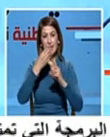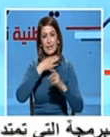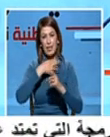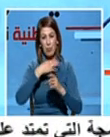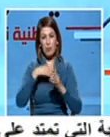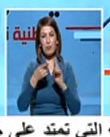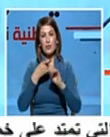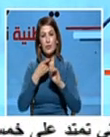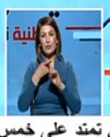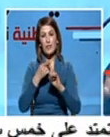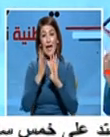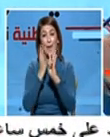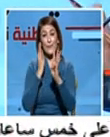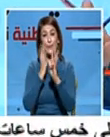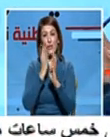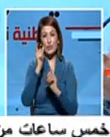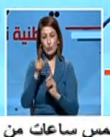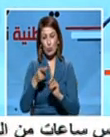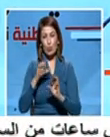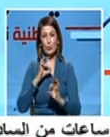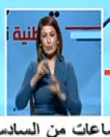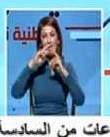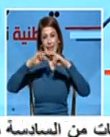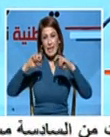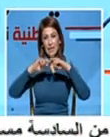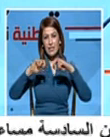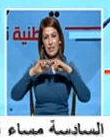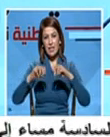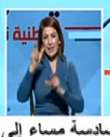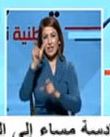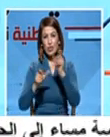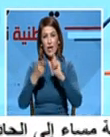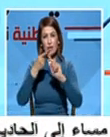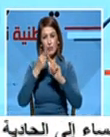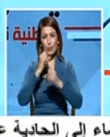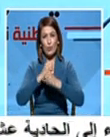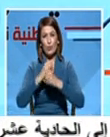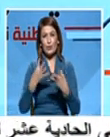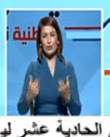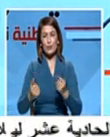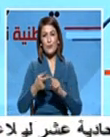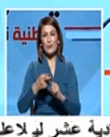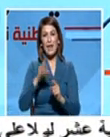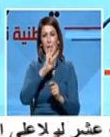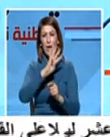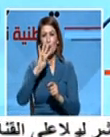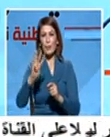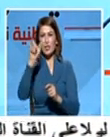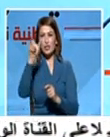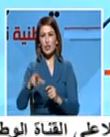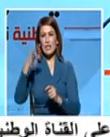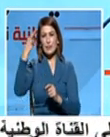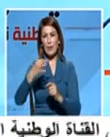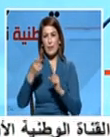حتى نعملوا تحليل لخاصيه الناس هذوما. عندك 50% تقريبا 44% منهم ناس